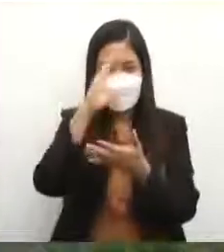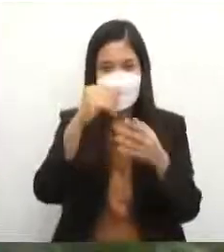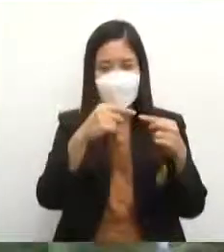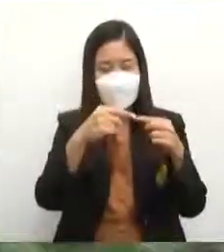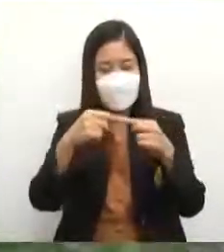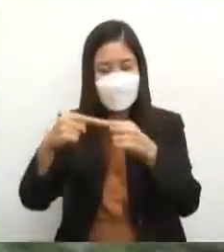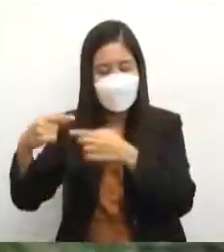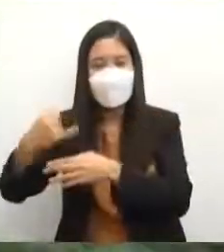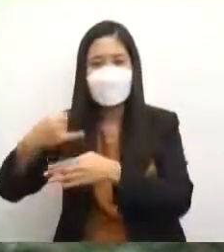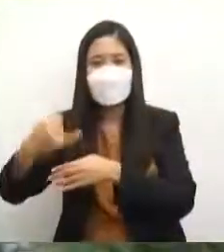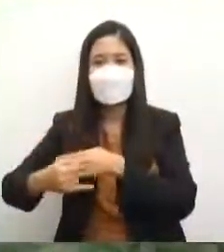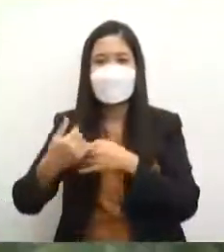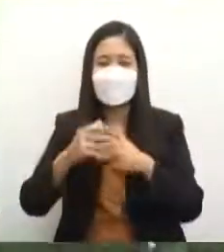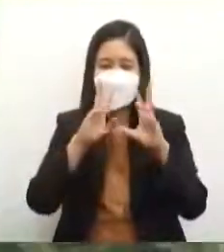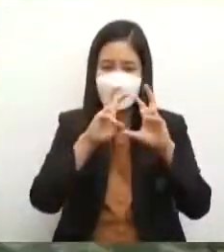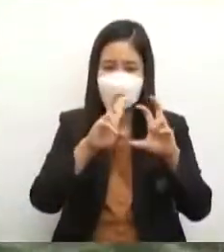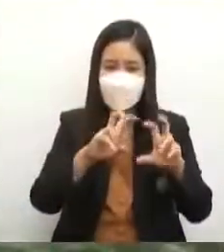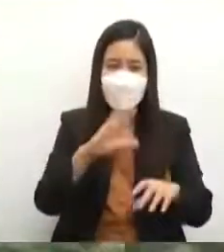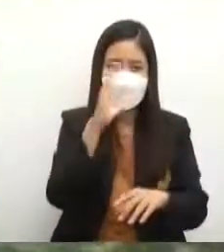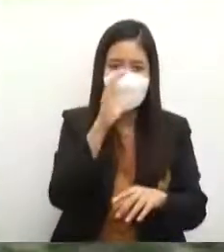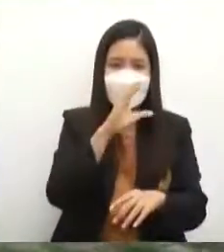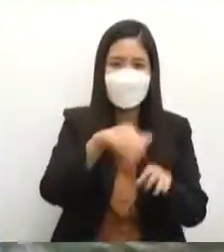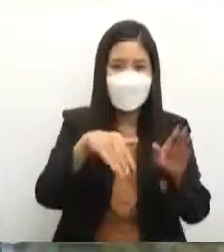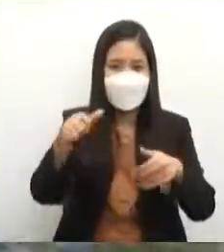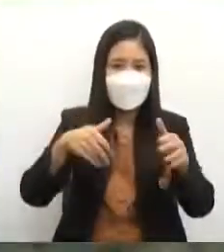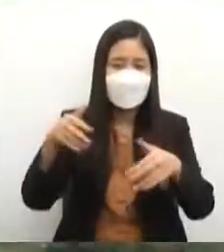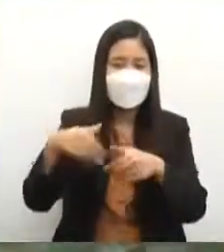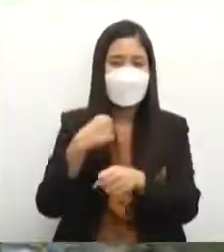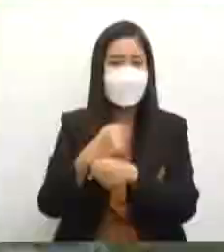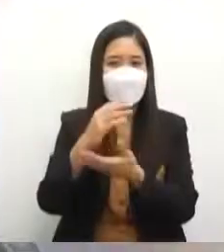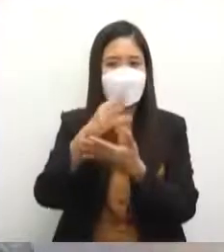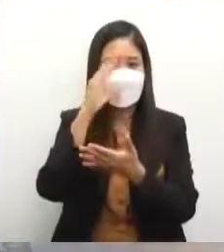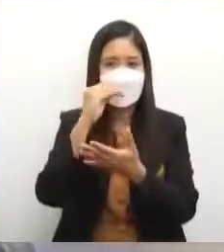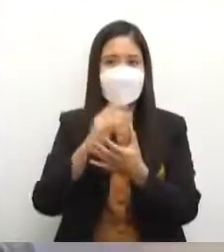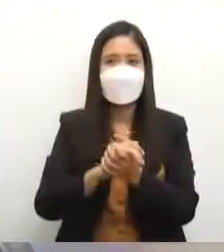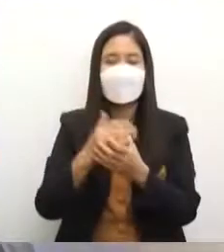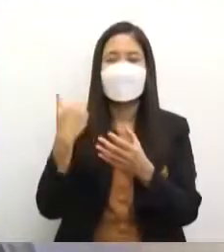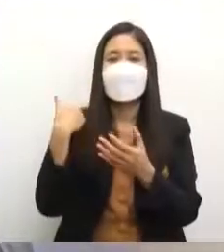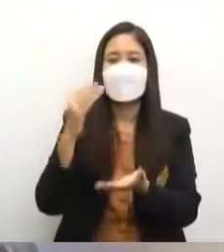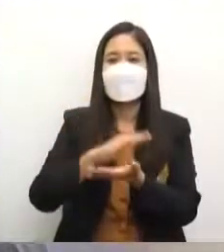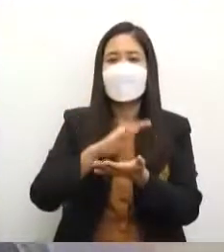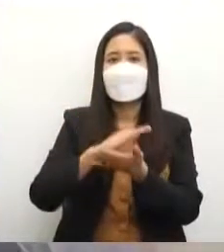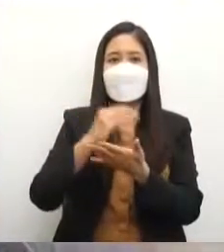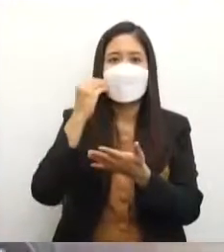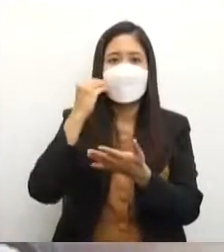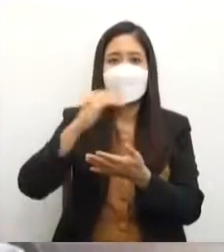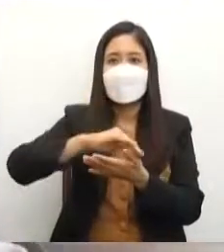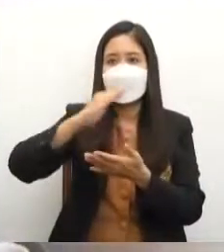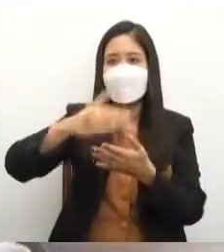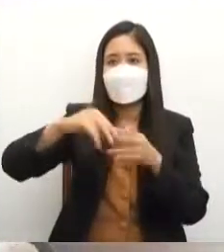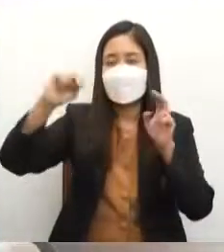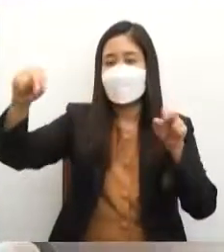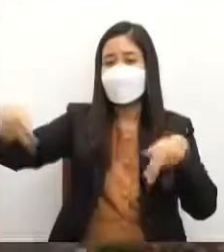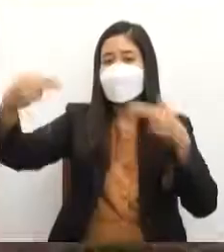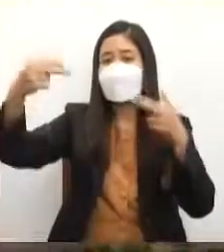ครูไปหานะต้องมาเรียนหนังสืออย่างเงี้ยค่ะถ้าเมื่อก่อนถ้าเกิดว่าเรียนที่โรงเรียนหรือถ้าเรียนออนไลน์เหมือนโรงเรียนข้างล่